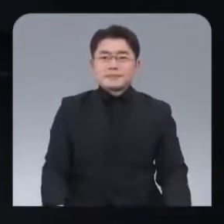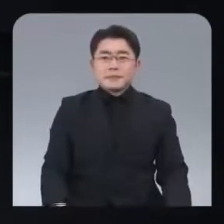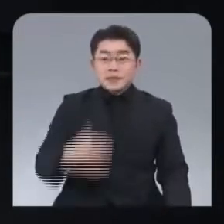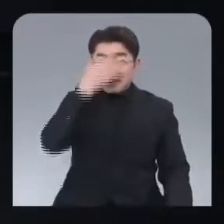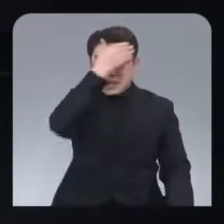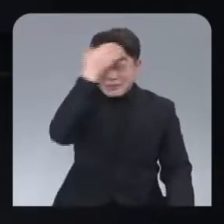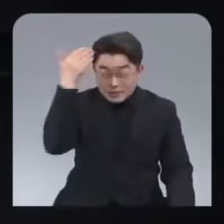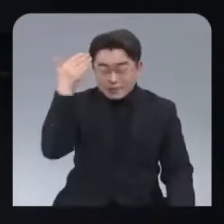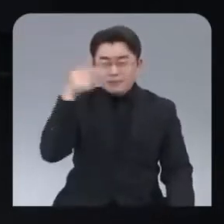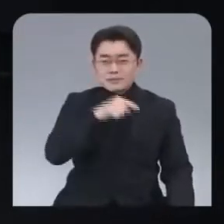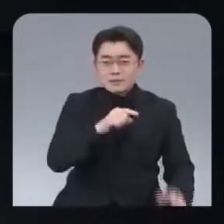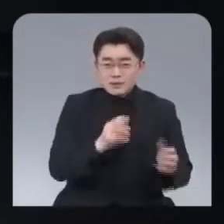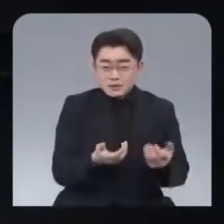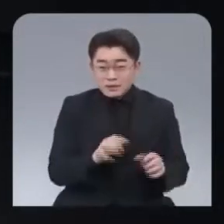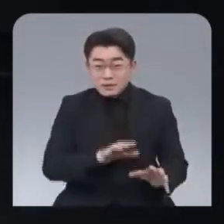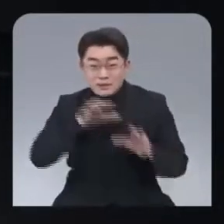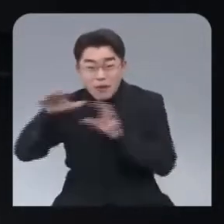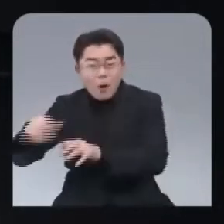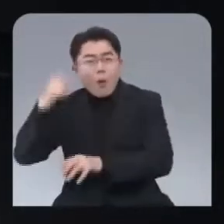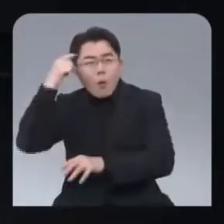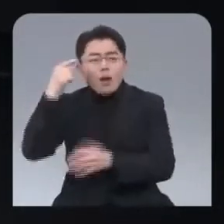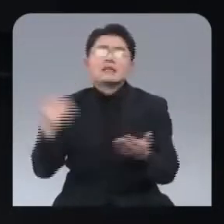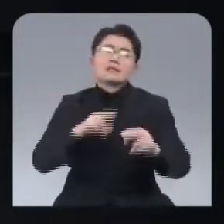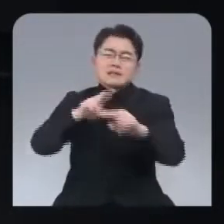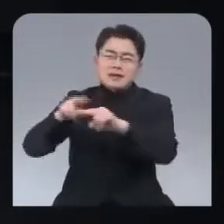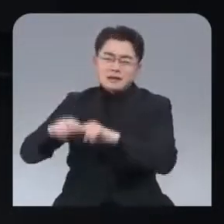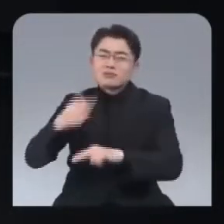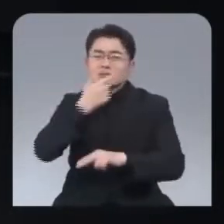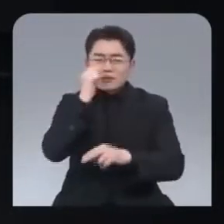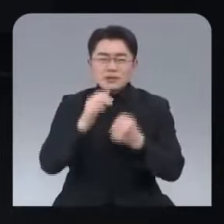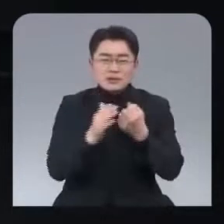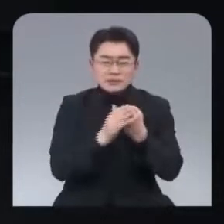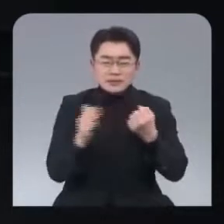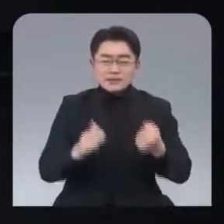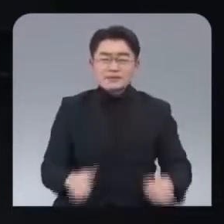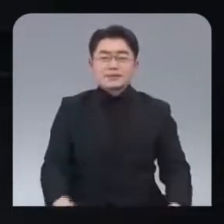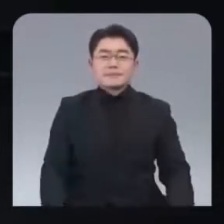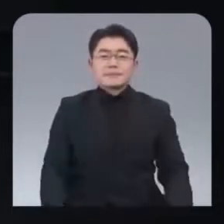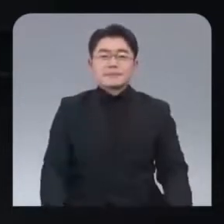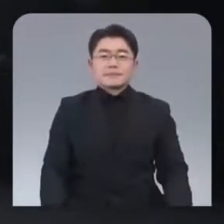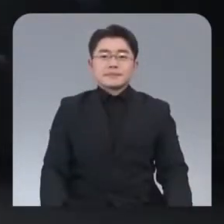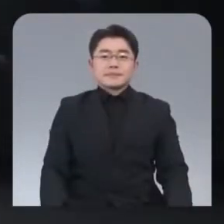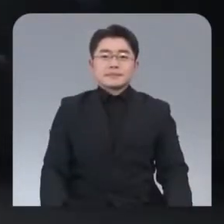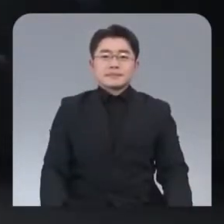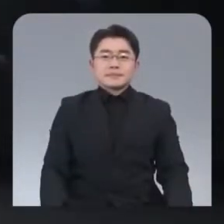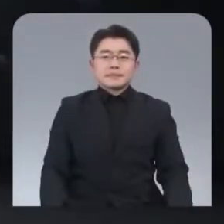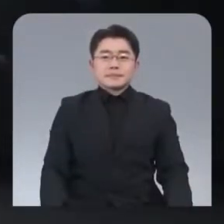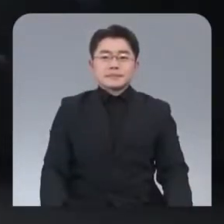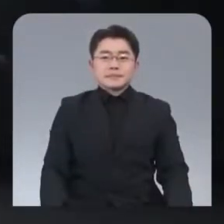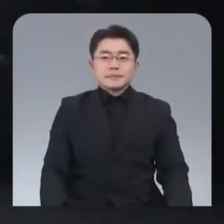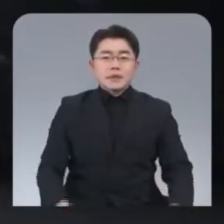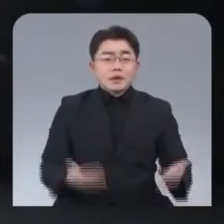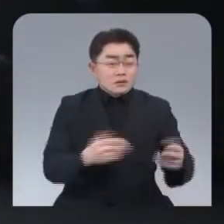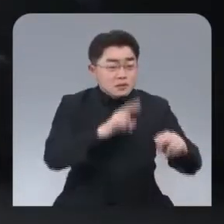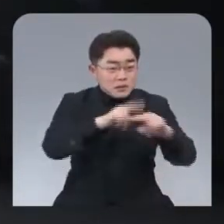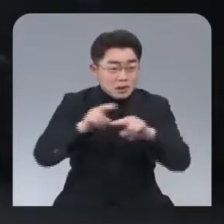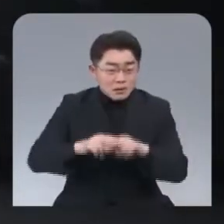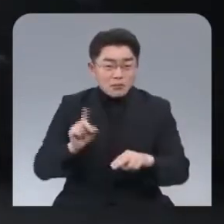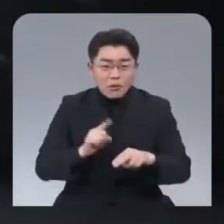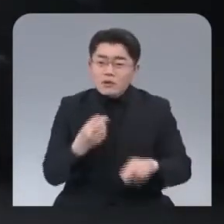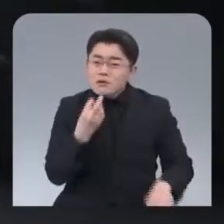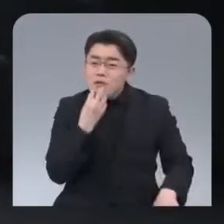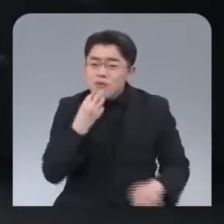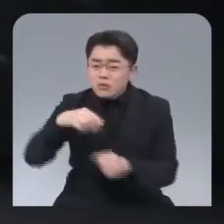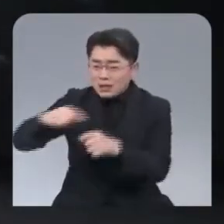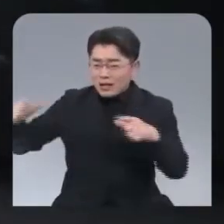청년들이 지역을 떠나는 건 일할 곳이 마땅치 않다는게 걷습니다 일자리 도우 수도권의